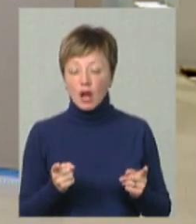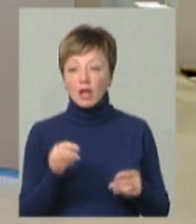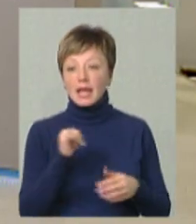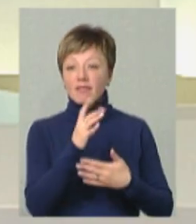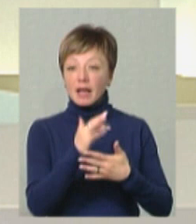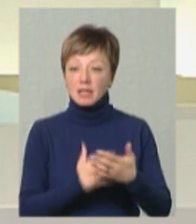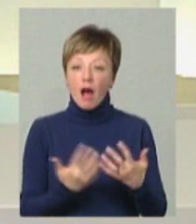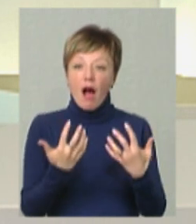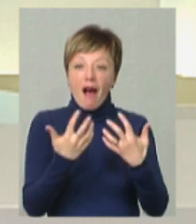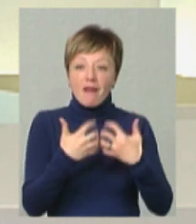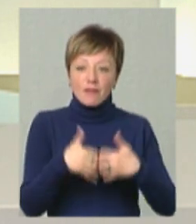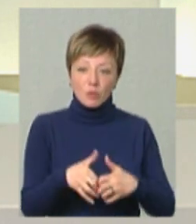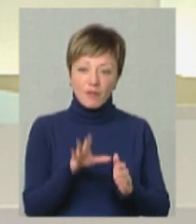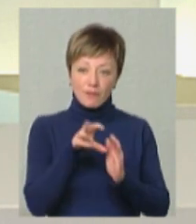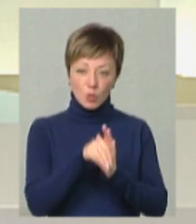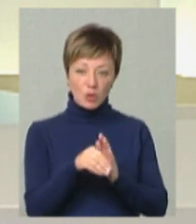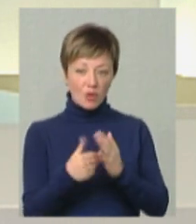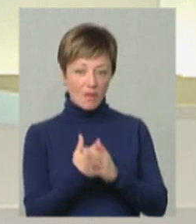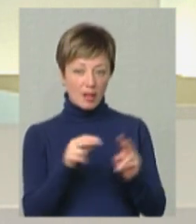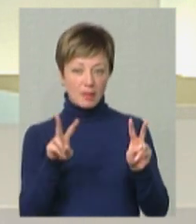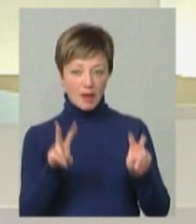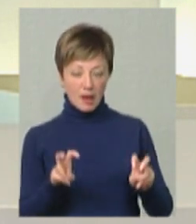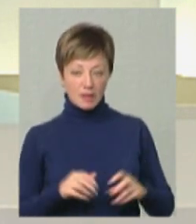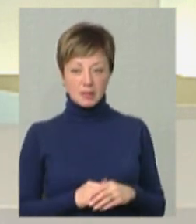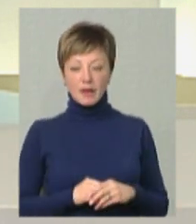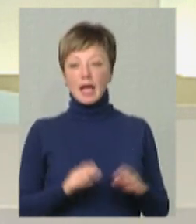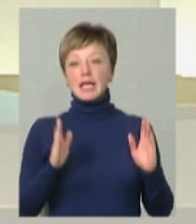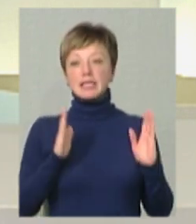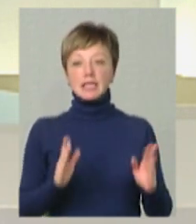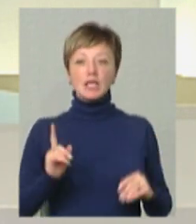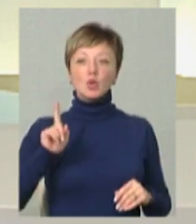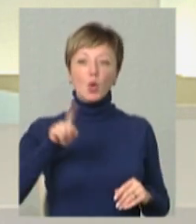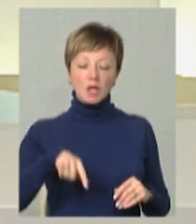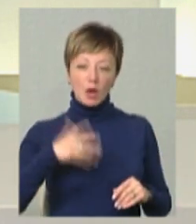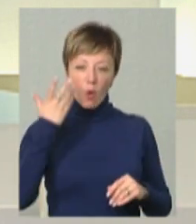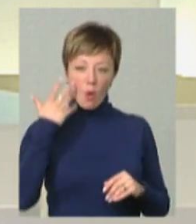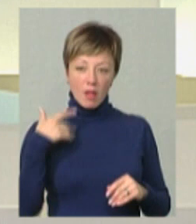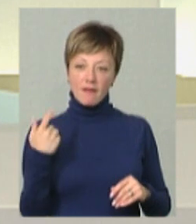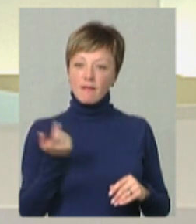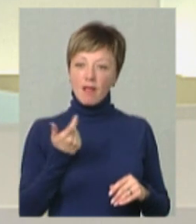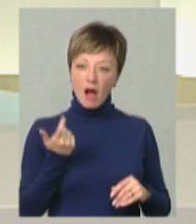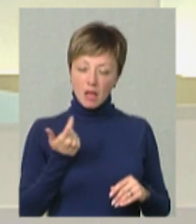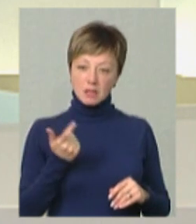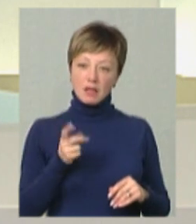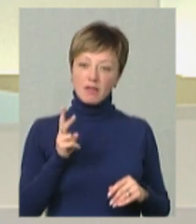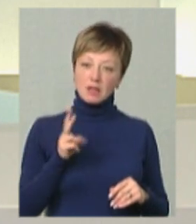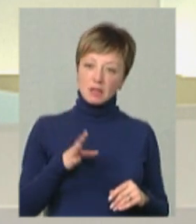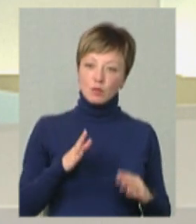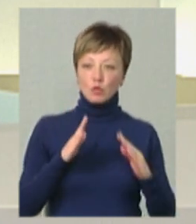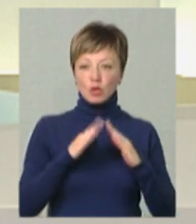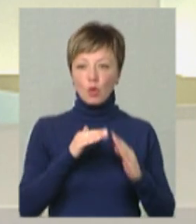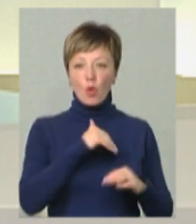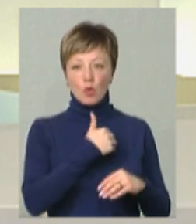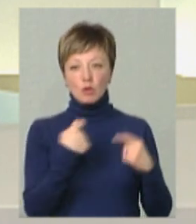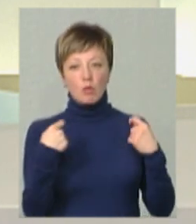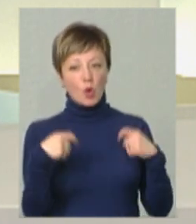в реєстрі автоматично вноситься нова назва. І тільки тоді, коли власник нерухомості хоче